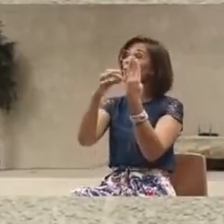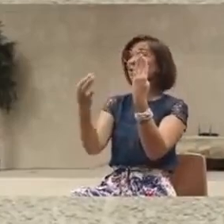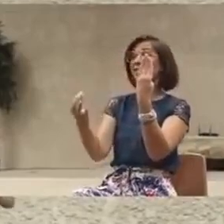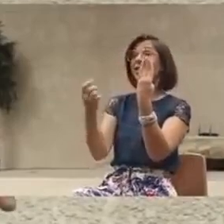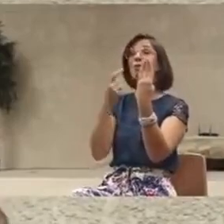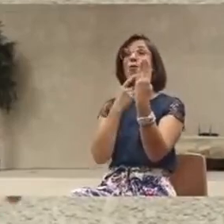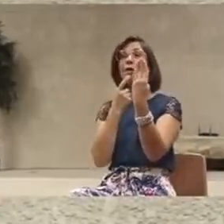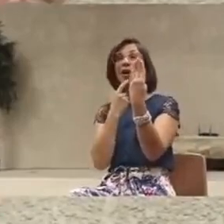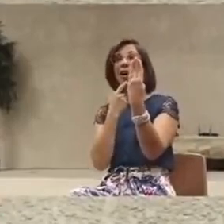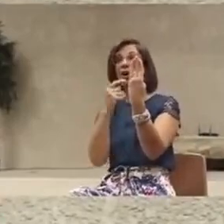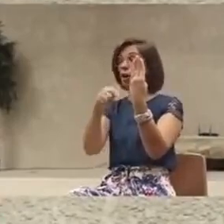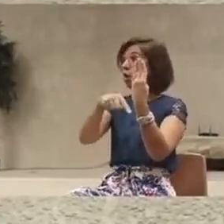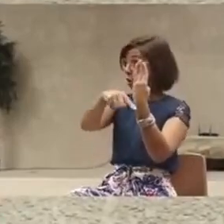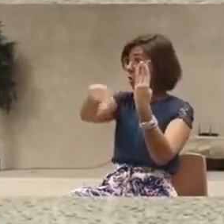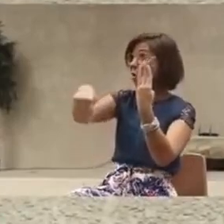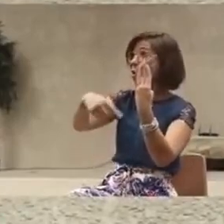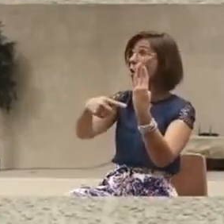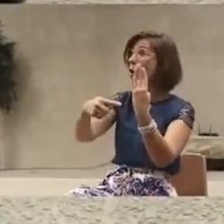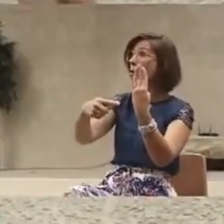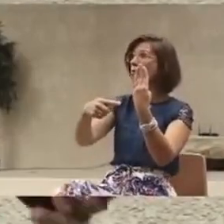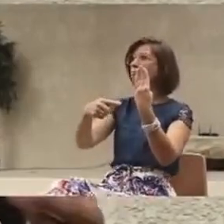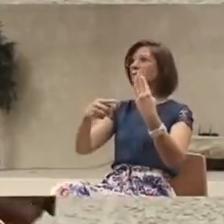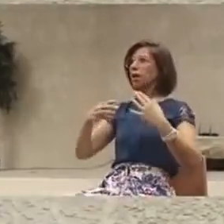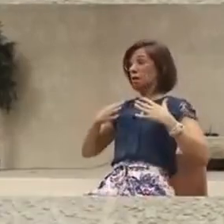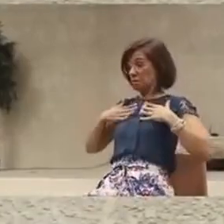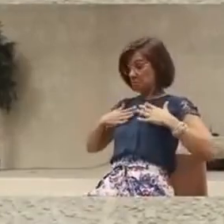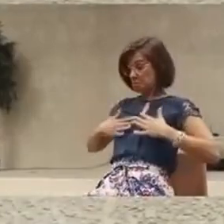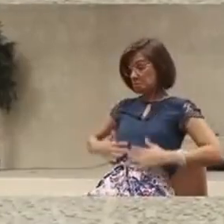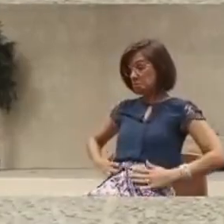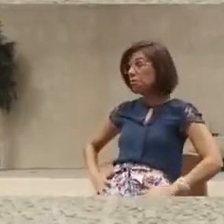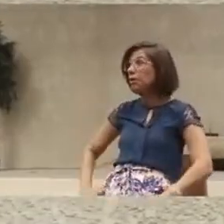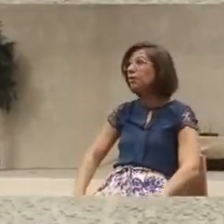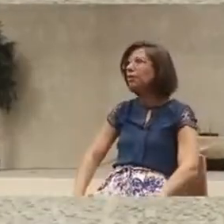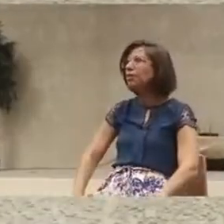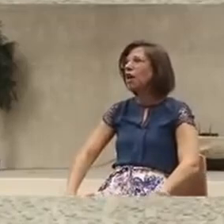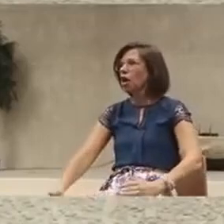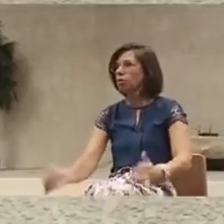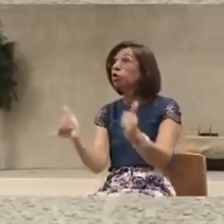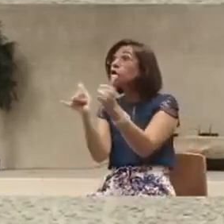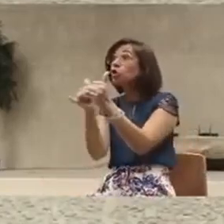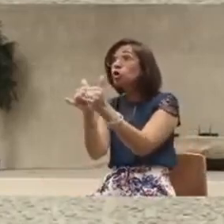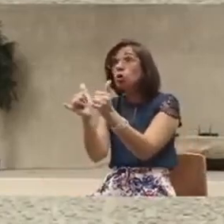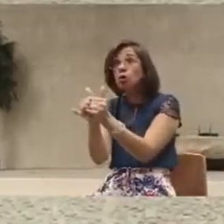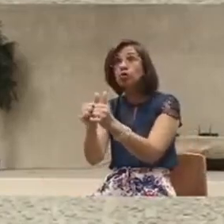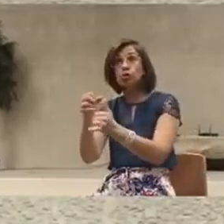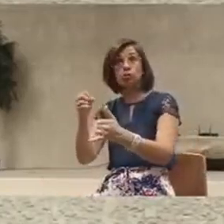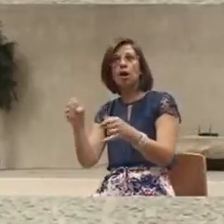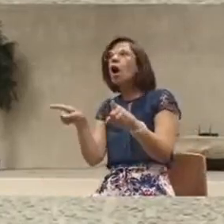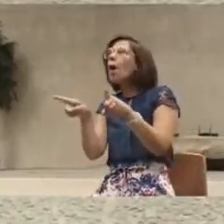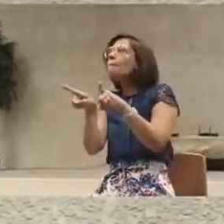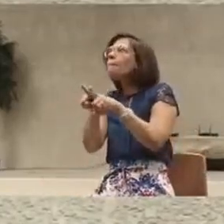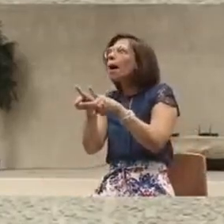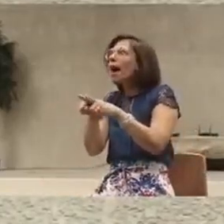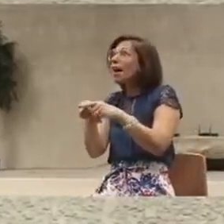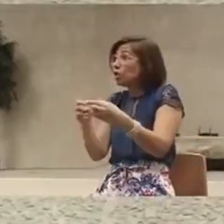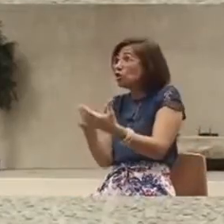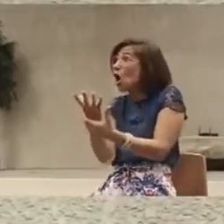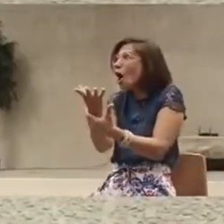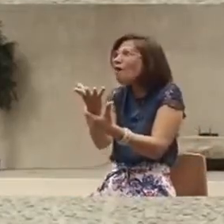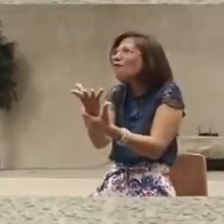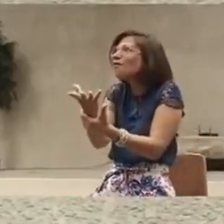Dieu était là en train de pourvoir. Leurs vêtements ne se sont pas usés et ils avaient de quoi